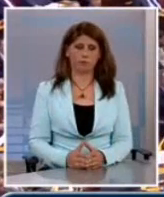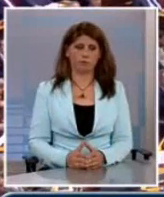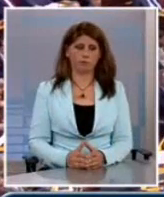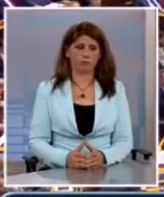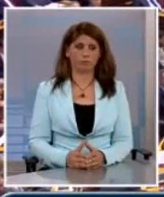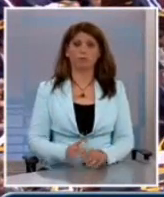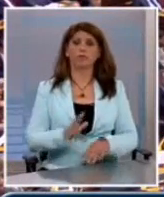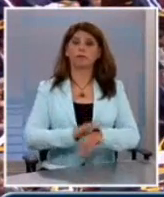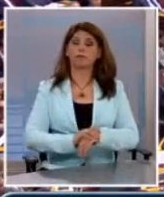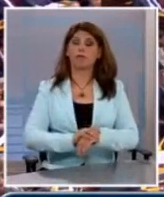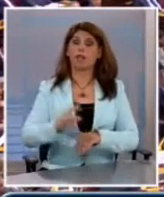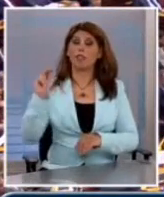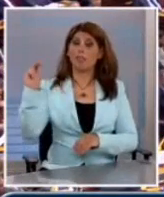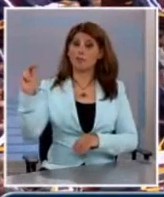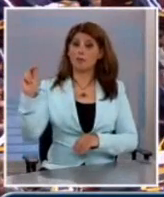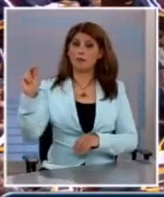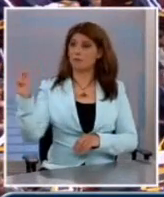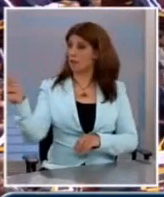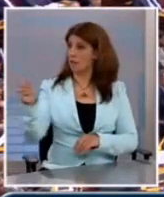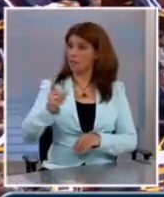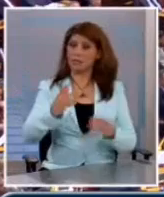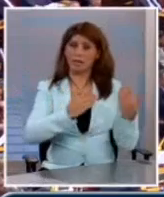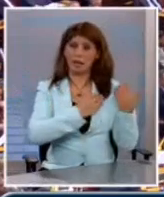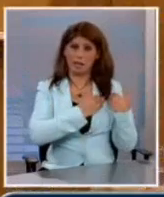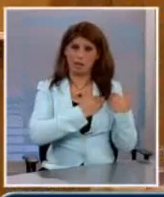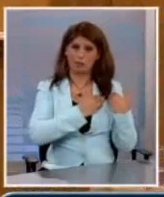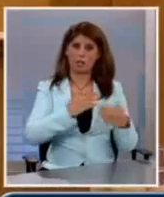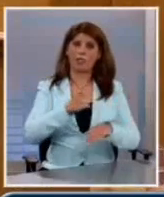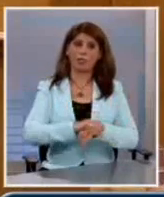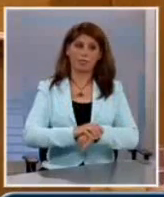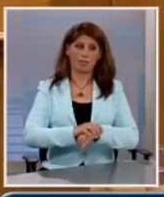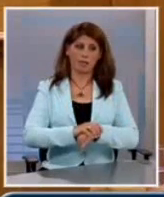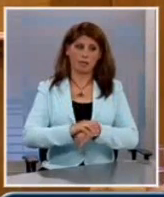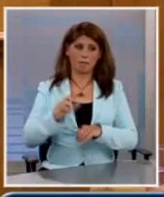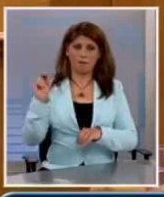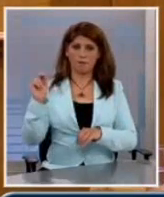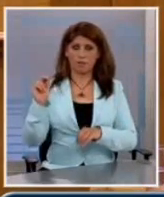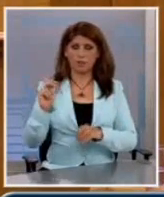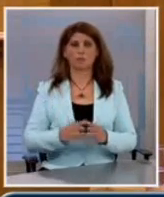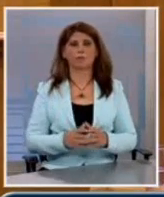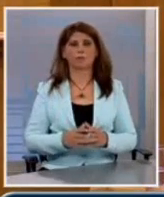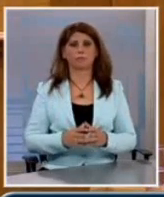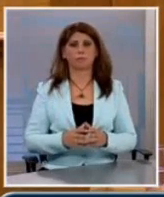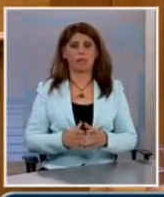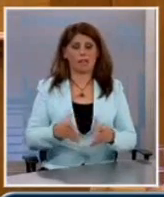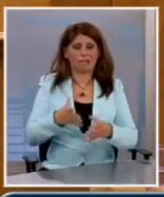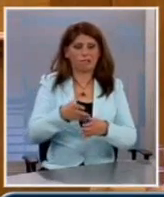οι δεσμεύσεις που είχατε εσείς αναλάβει, δεσμεύσεις όμως που έσφυγαν τη